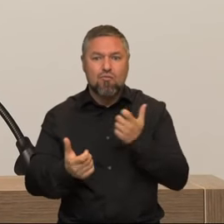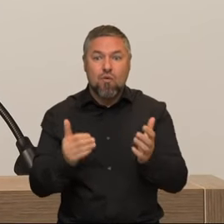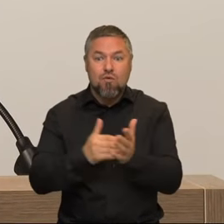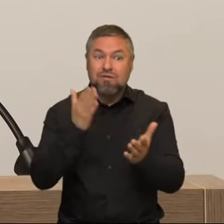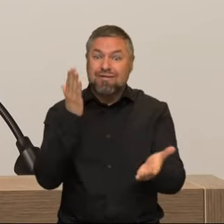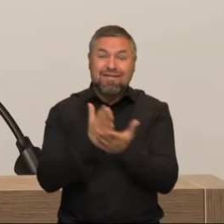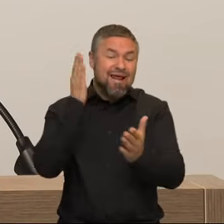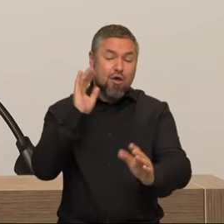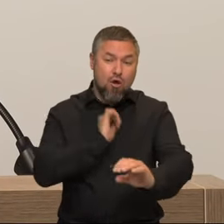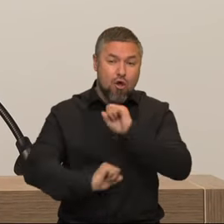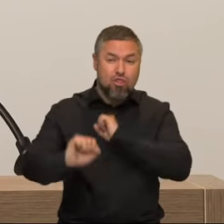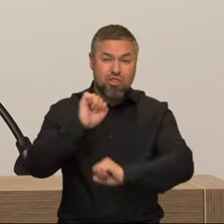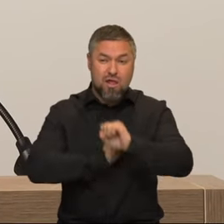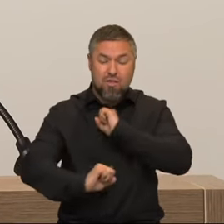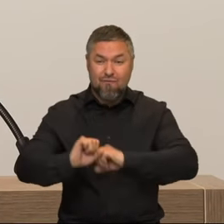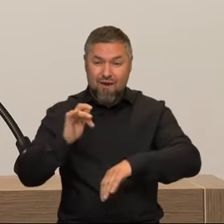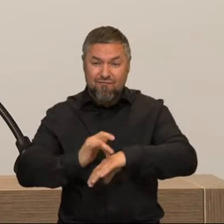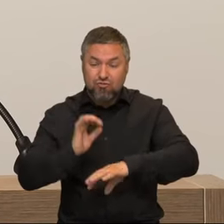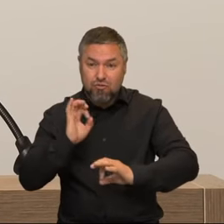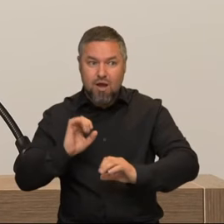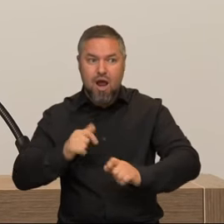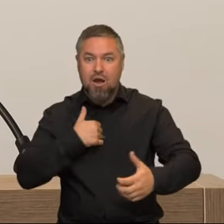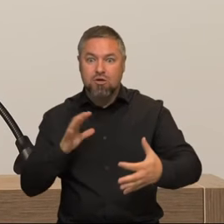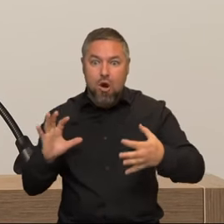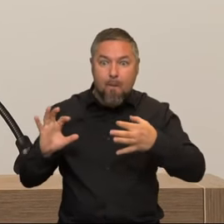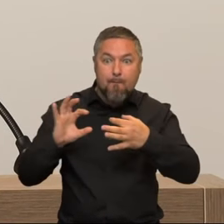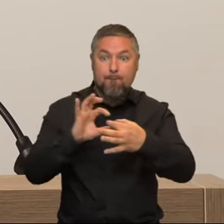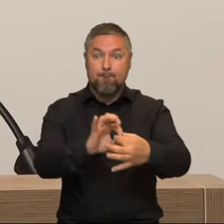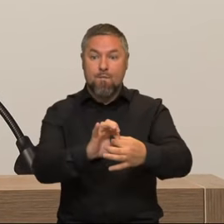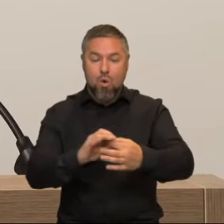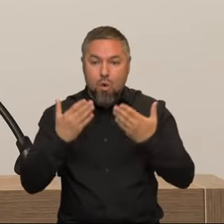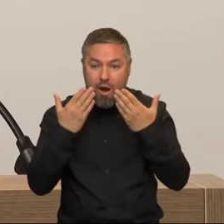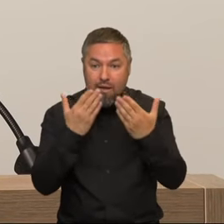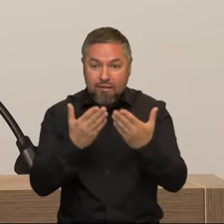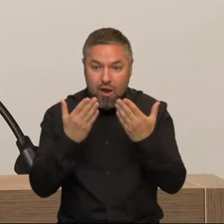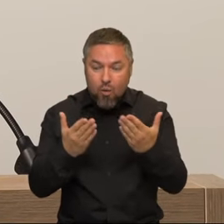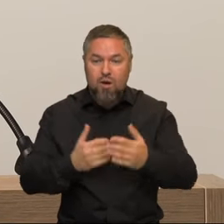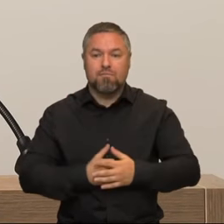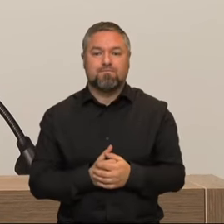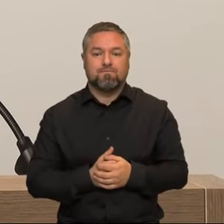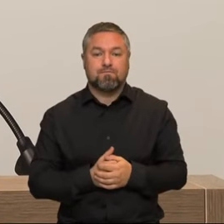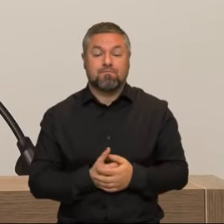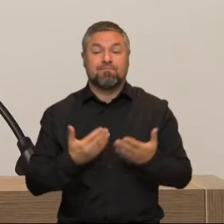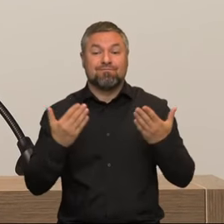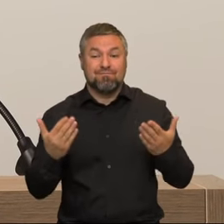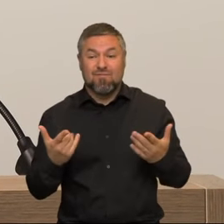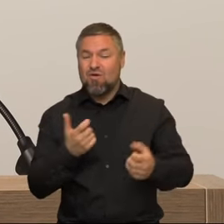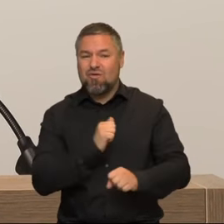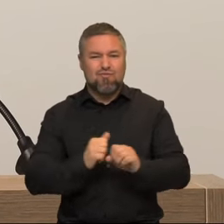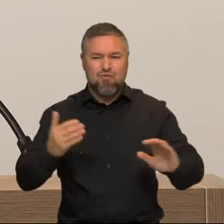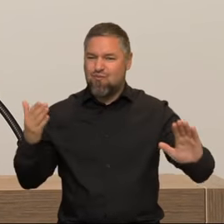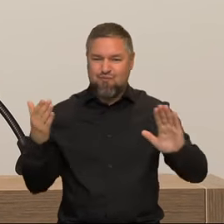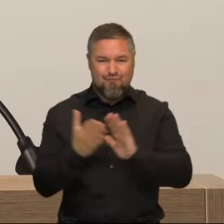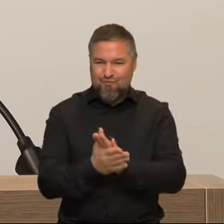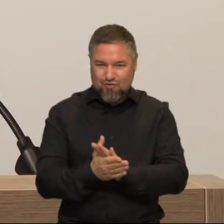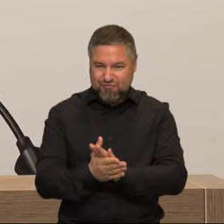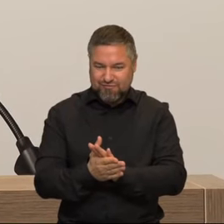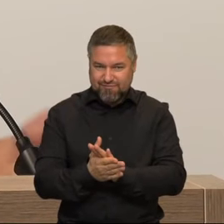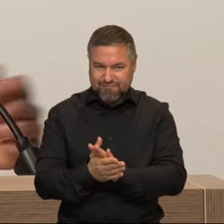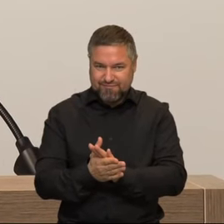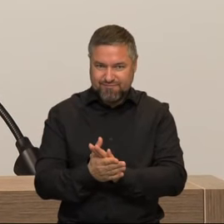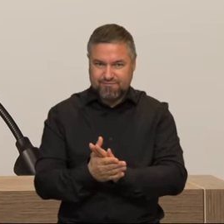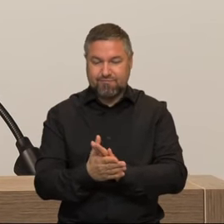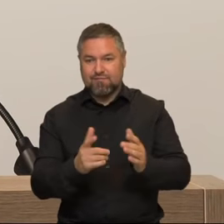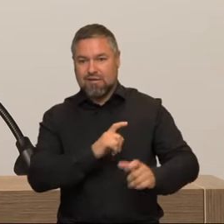tylko trenować efektywnie, a co dopiero pogodzić to z nauką. Jednak nie było to takie proste, ponieważ